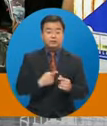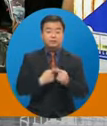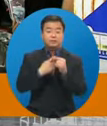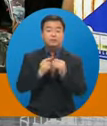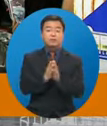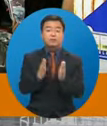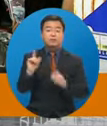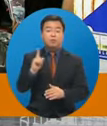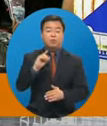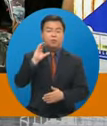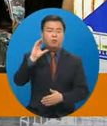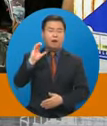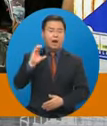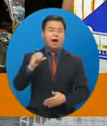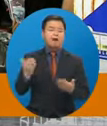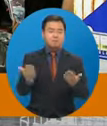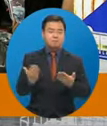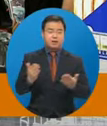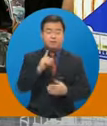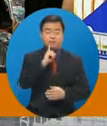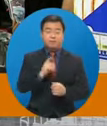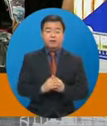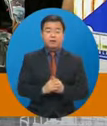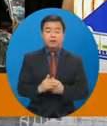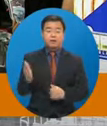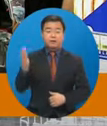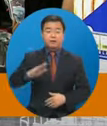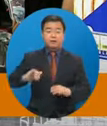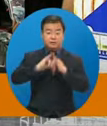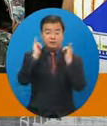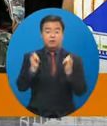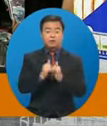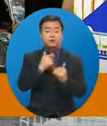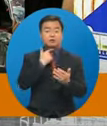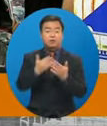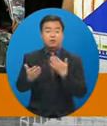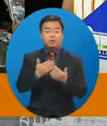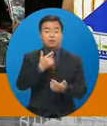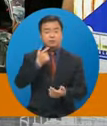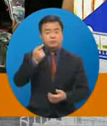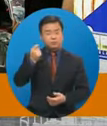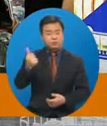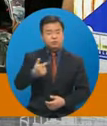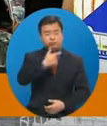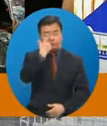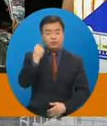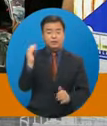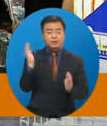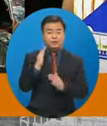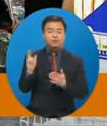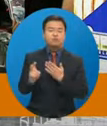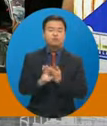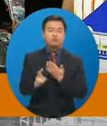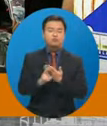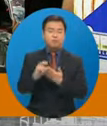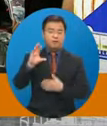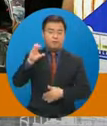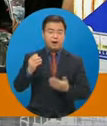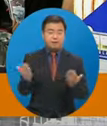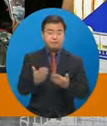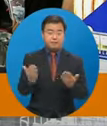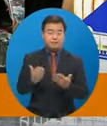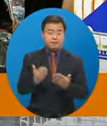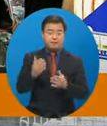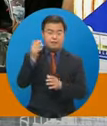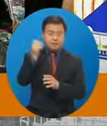아르바이트 줘 그런데 막상 이 사회 경험이 부족한 학생들의 불법 아르바이트 현혹 이 돼서 피해를 입는 경우가